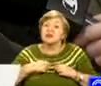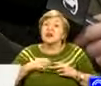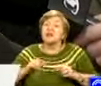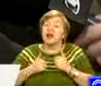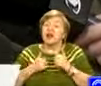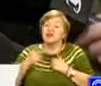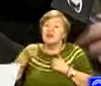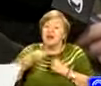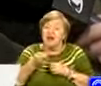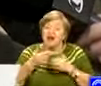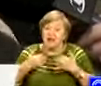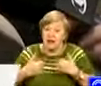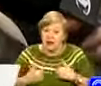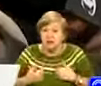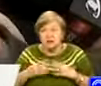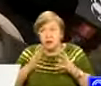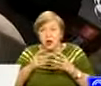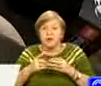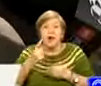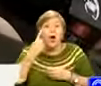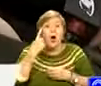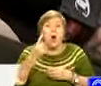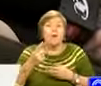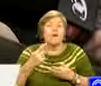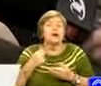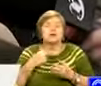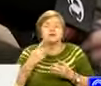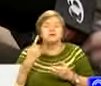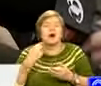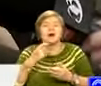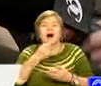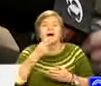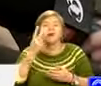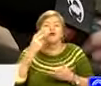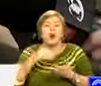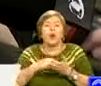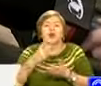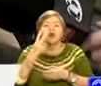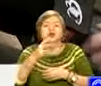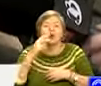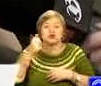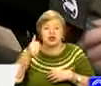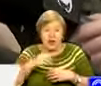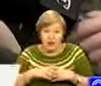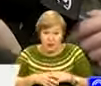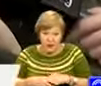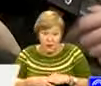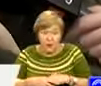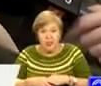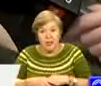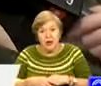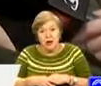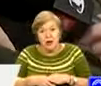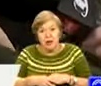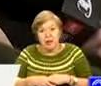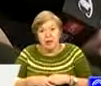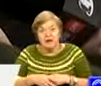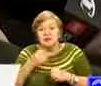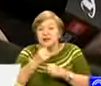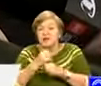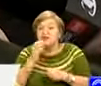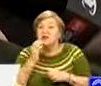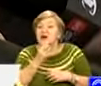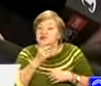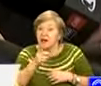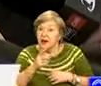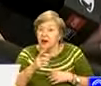din 2026. Aș vrea să vă întreb, domnule Câțu, referitor la un proiect de lege care este la Senat, cel în care serviciile secrete pot